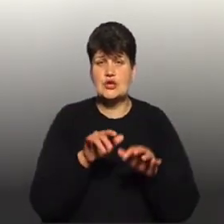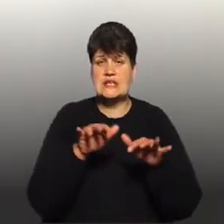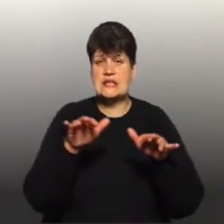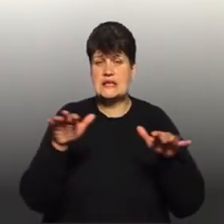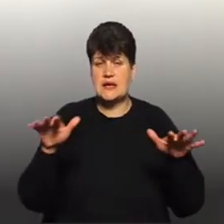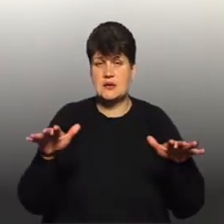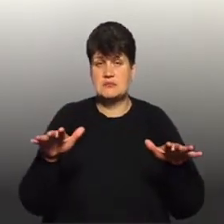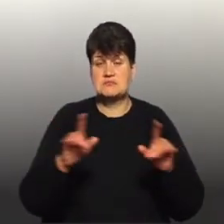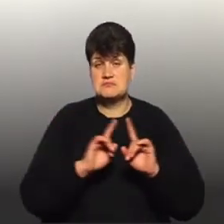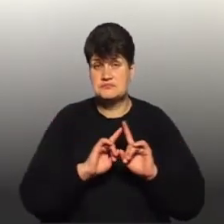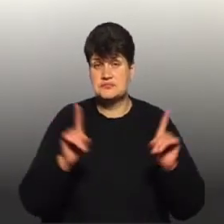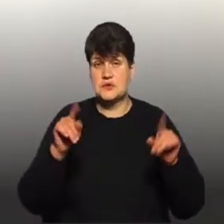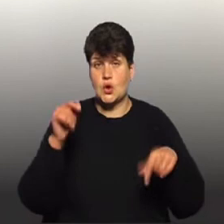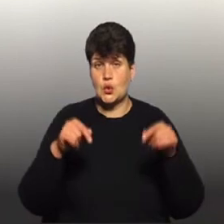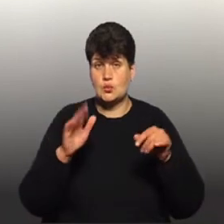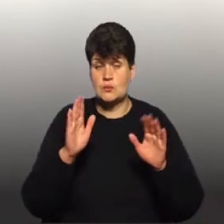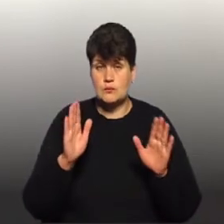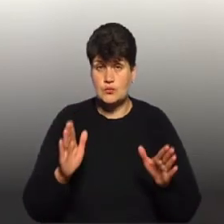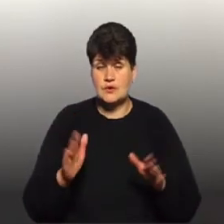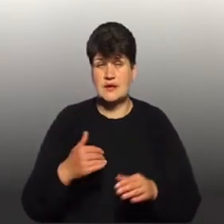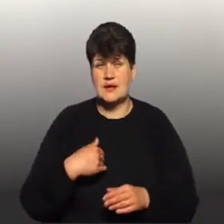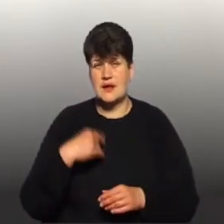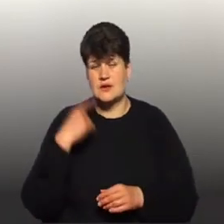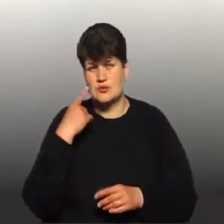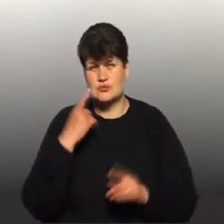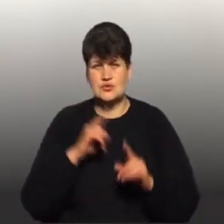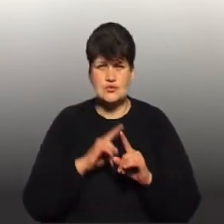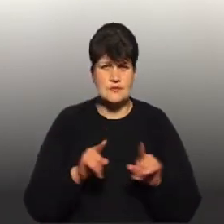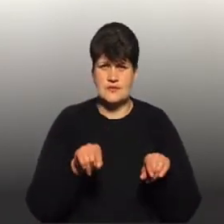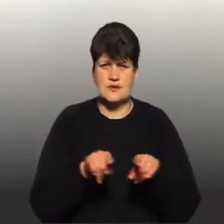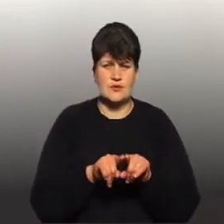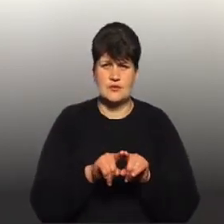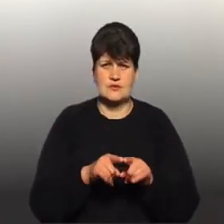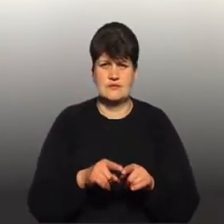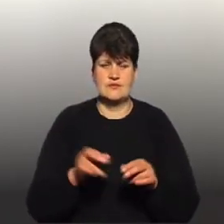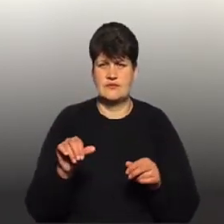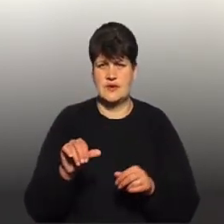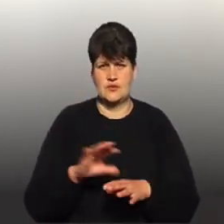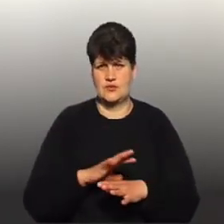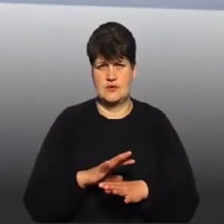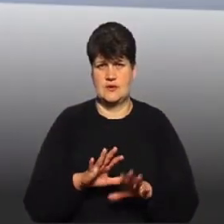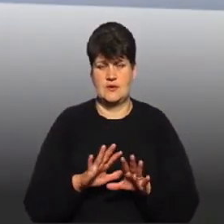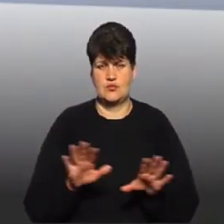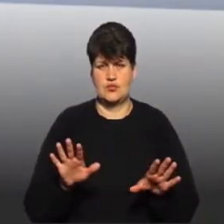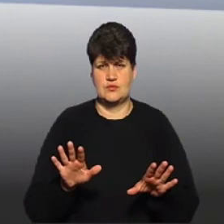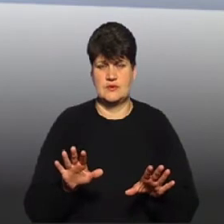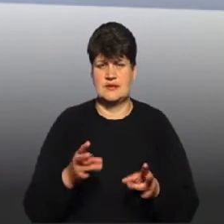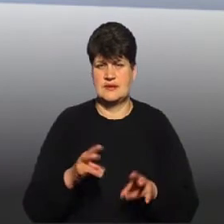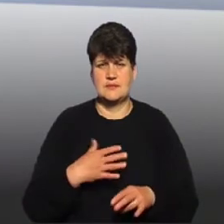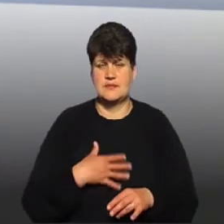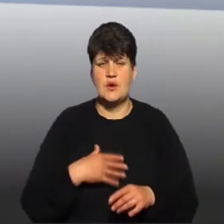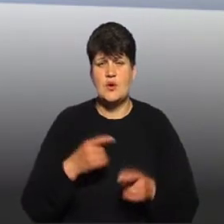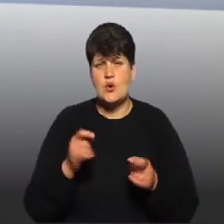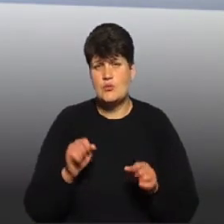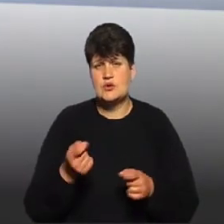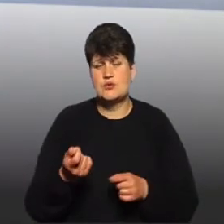кислотний дощ, я думаю, що особливо там такого щось шкідливого не було. Не варто приймати. Це, можливо, якісь там дози